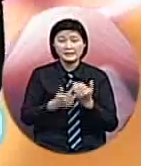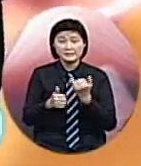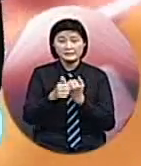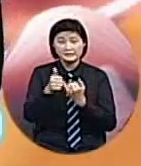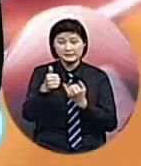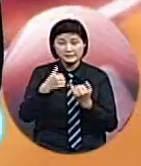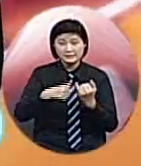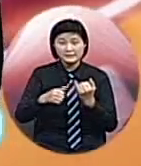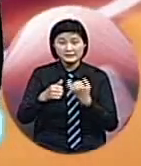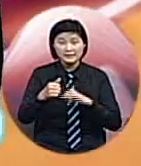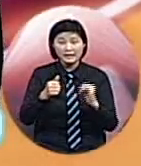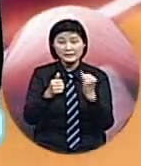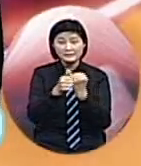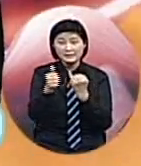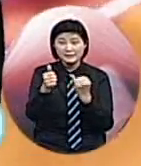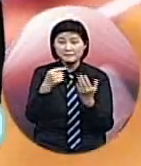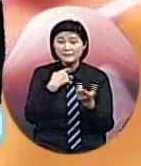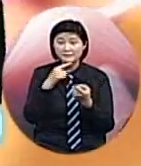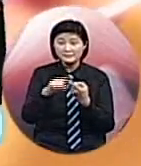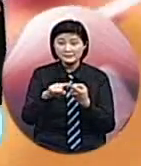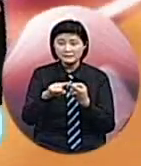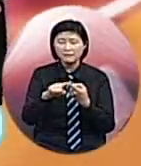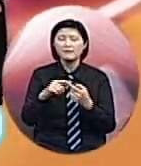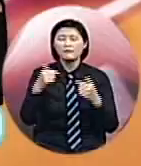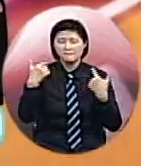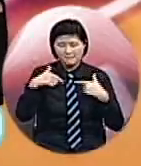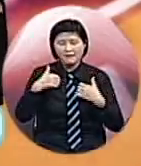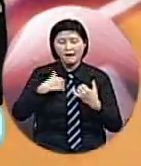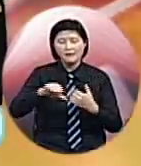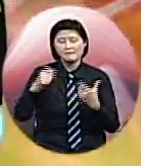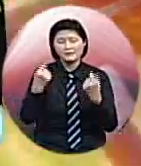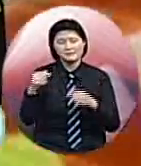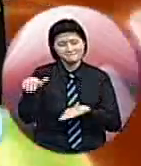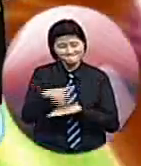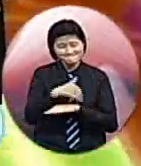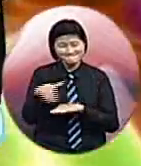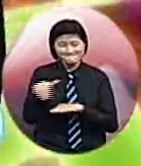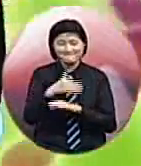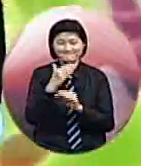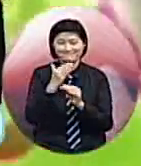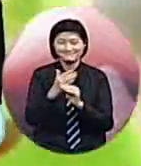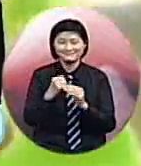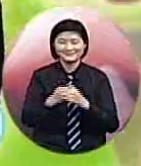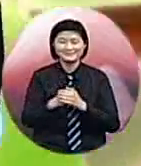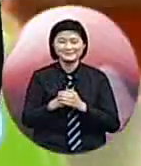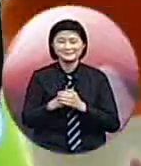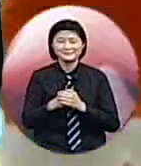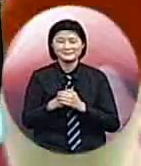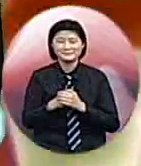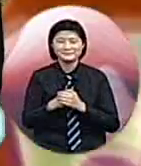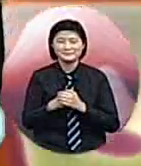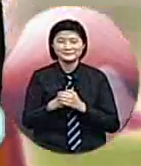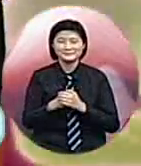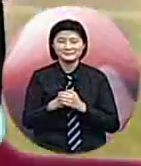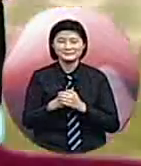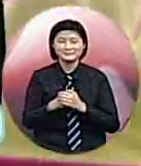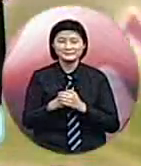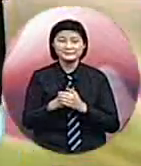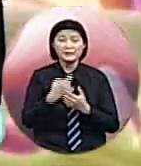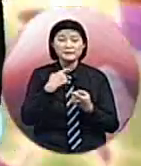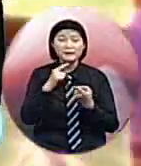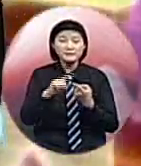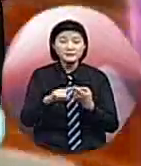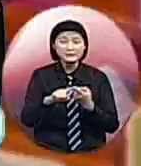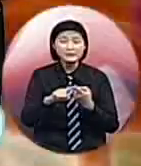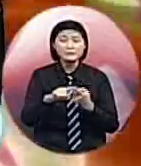드세요? 네, 네. 뭐 아들 같은 매일 왔다 갔다 그러니까요. 그런가요? 예. 예. 아니 마음에 드는데